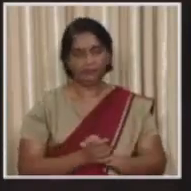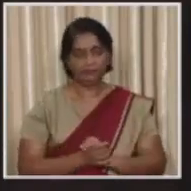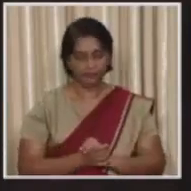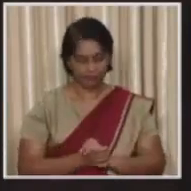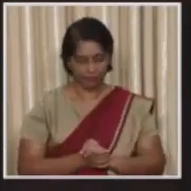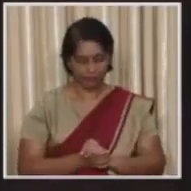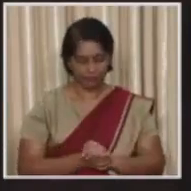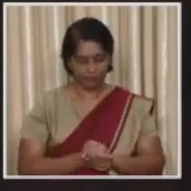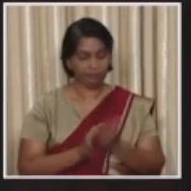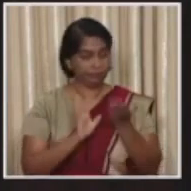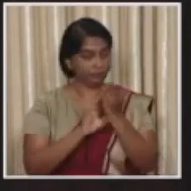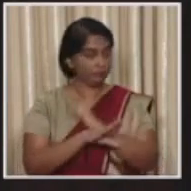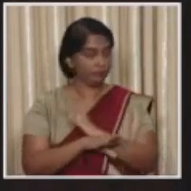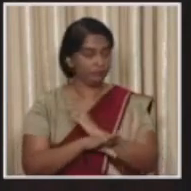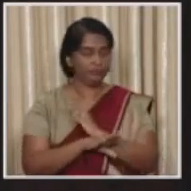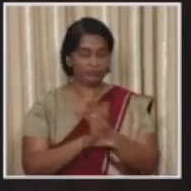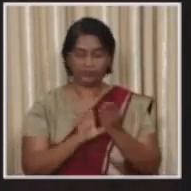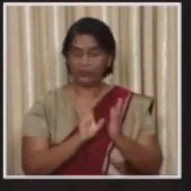පෙරට වඩා